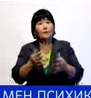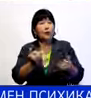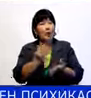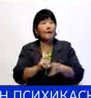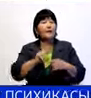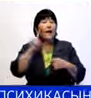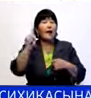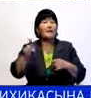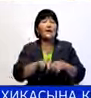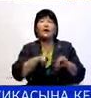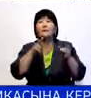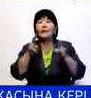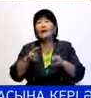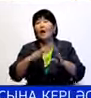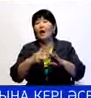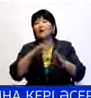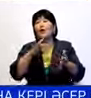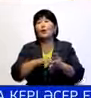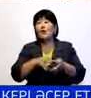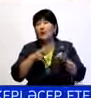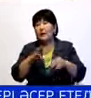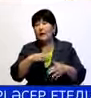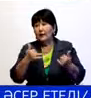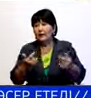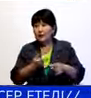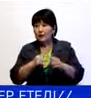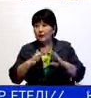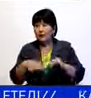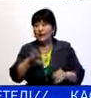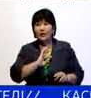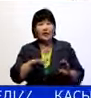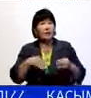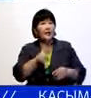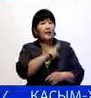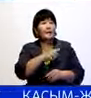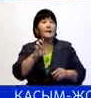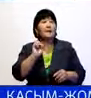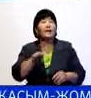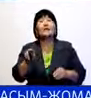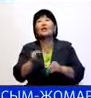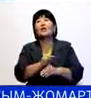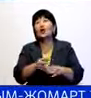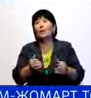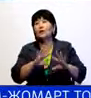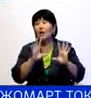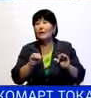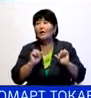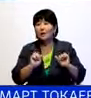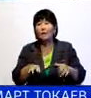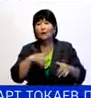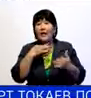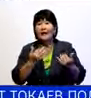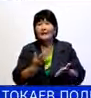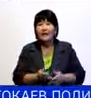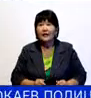alış şaqırımdardı artqa tastap audan ortalığına baratın. Endi mine el igiligine belge medicinal bekette em aluşlar üşin barlıq mümkündük